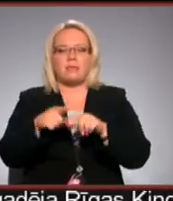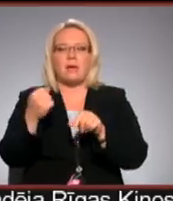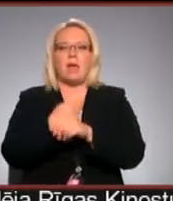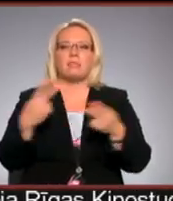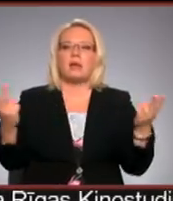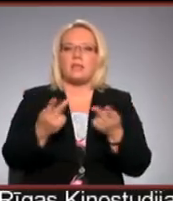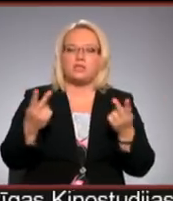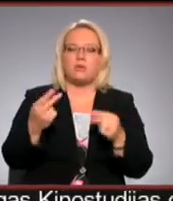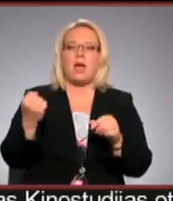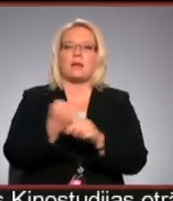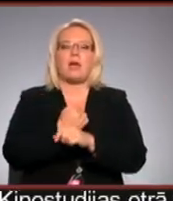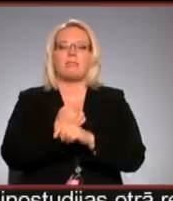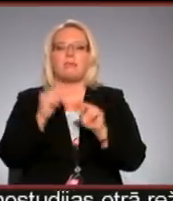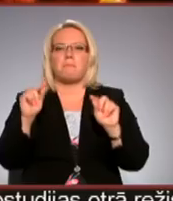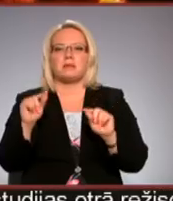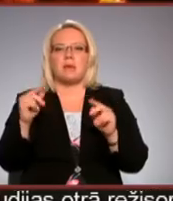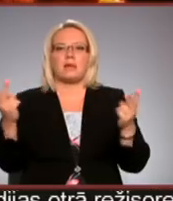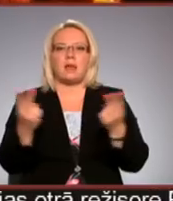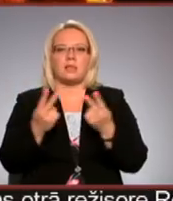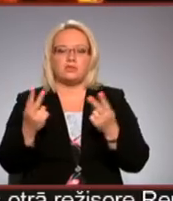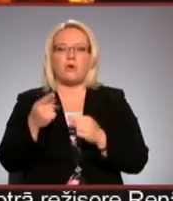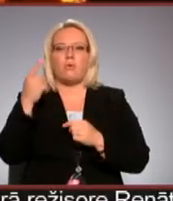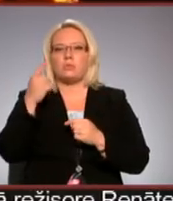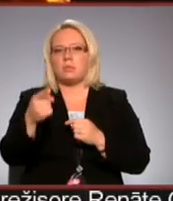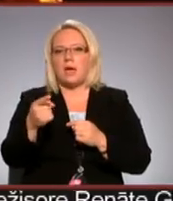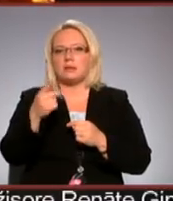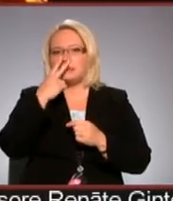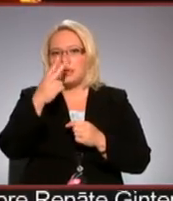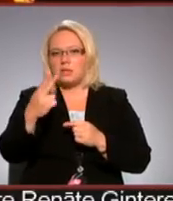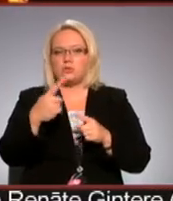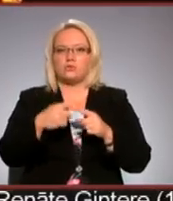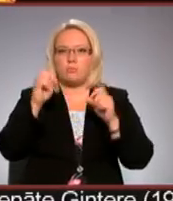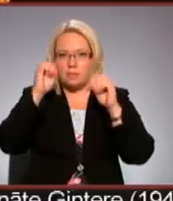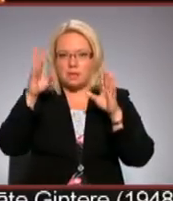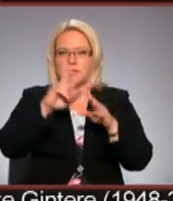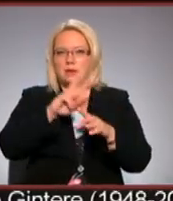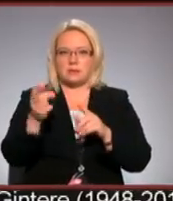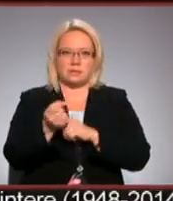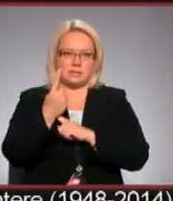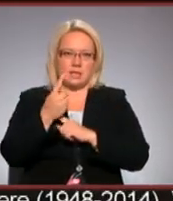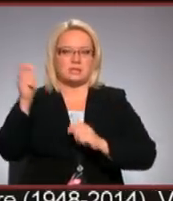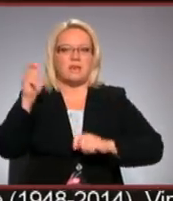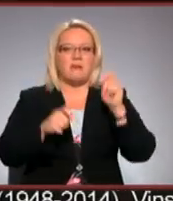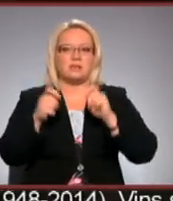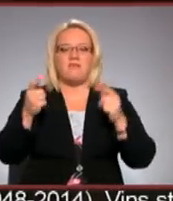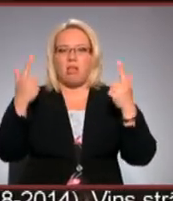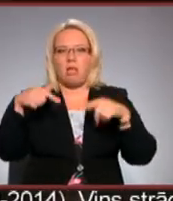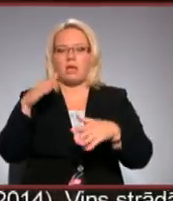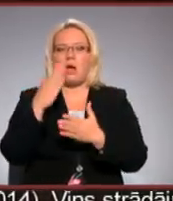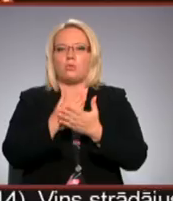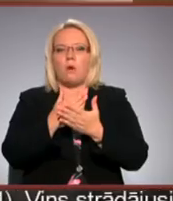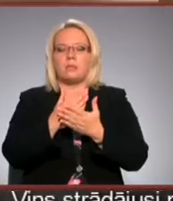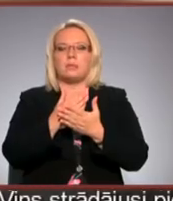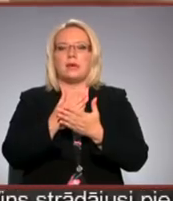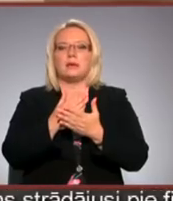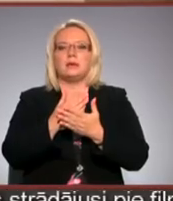gan mazāk tradicionālās un ierastas, un paši skatīsies un brīnīsies, kas viņiem sanāca. Festivāla laikā notiks raku